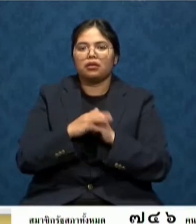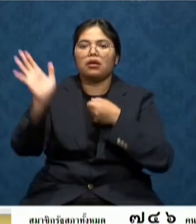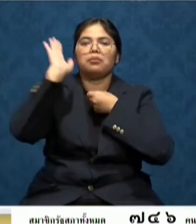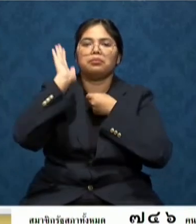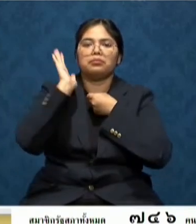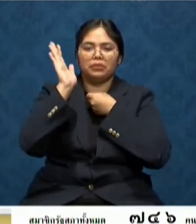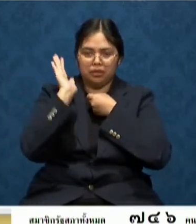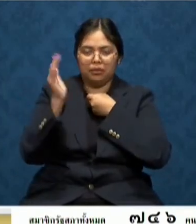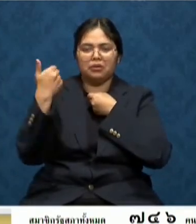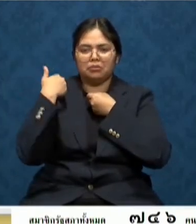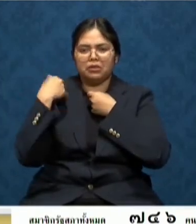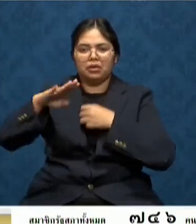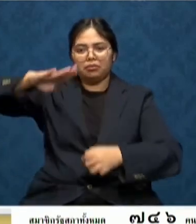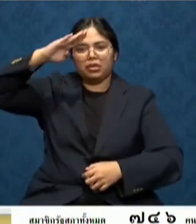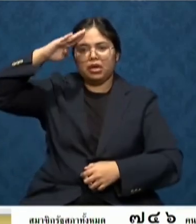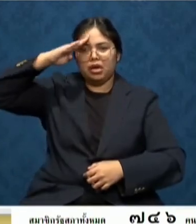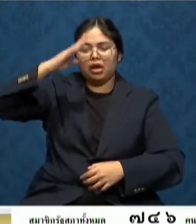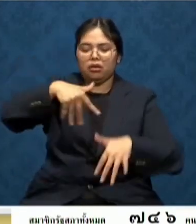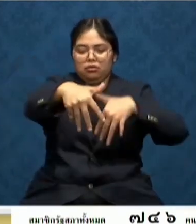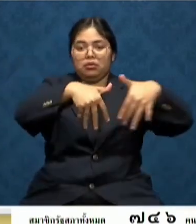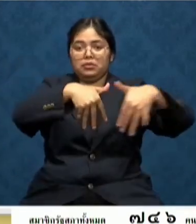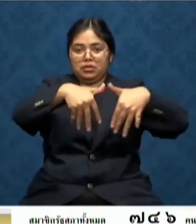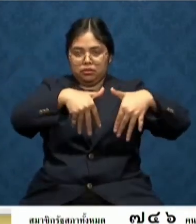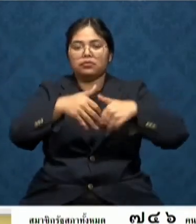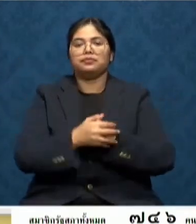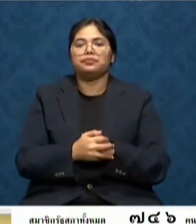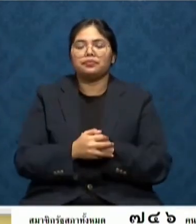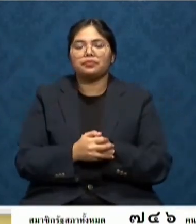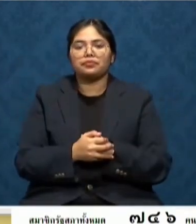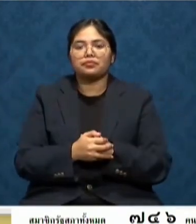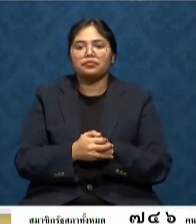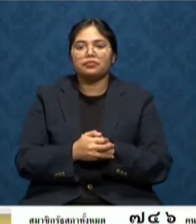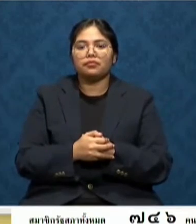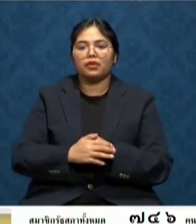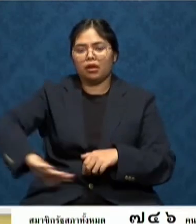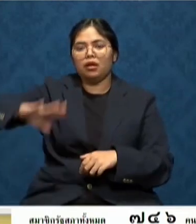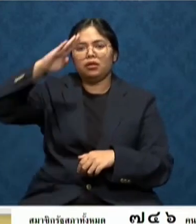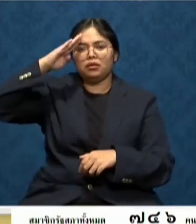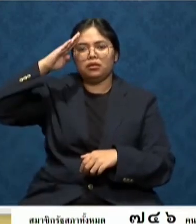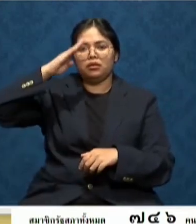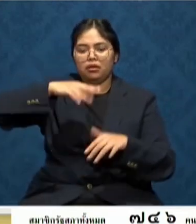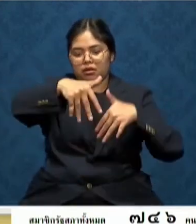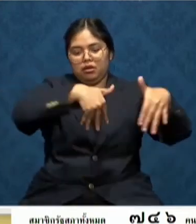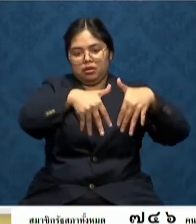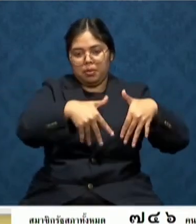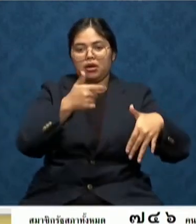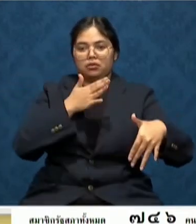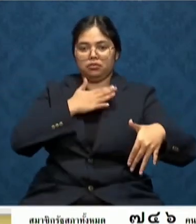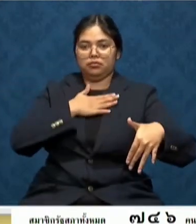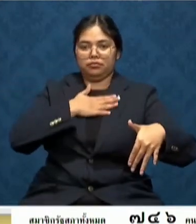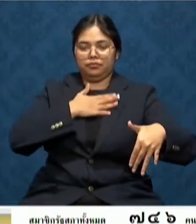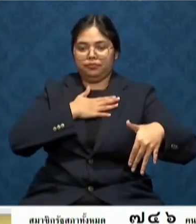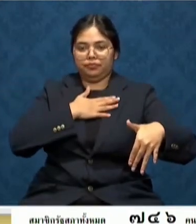ก็คือประเดนของทหารและประชาชนผมยืนกครับรฐบาลขประชาชนภายใต้กัดของผม